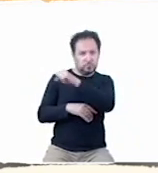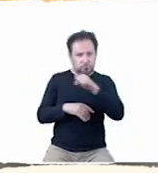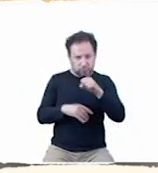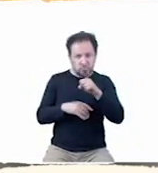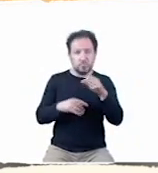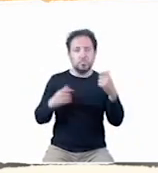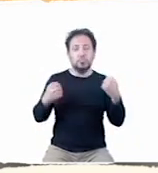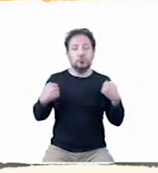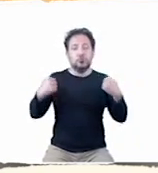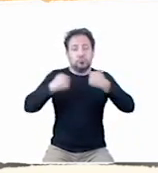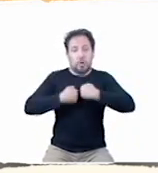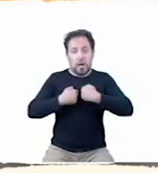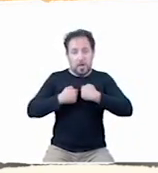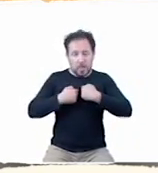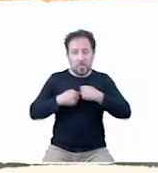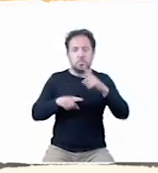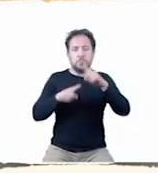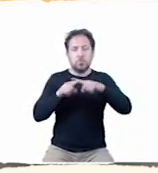zampe.